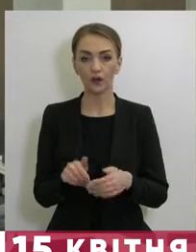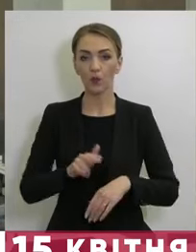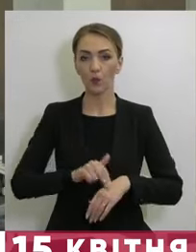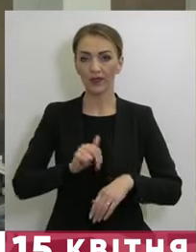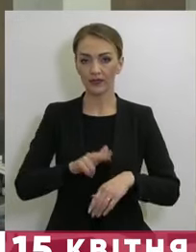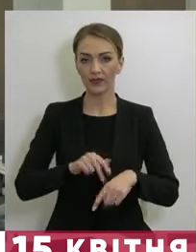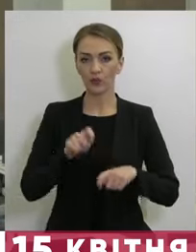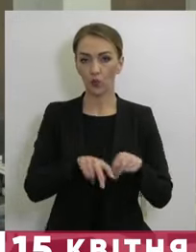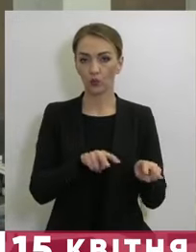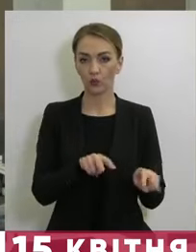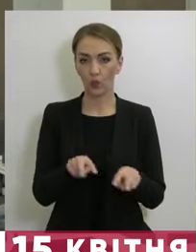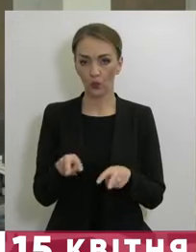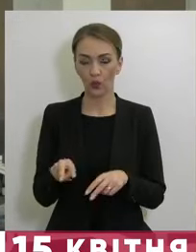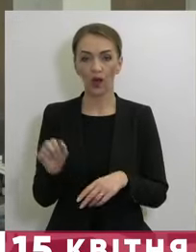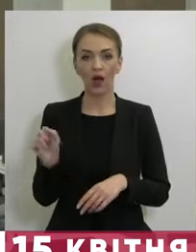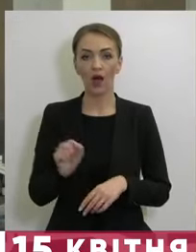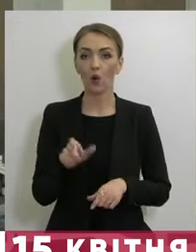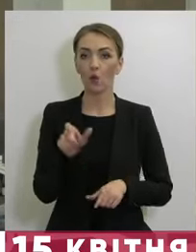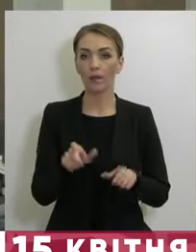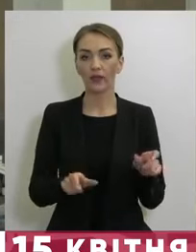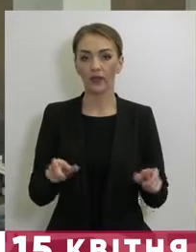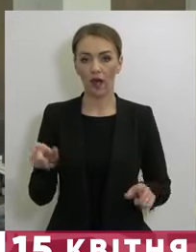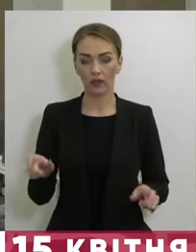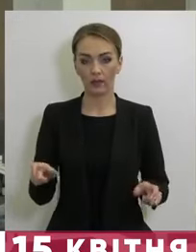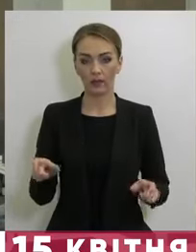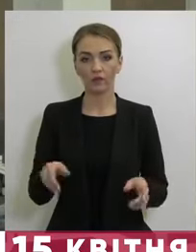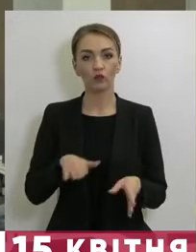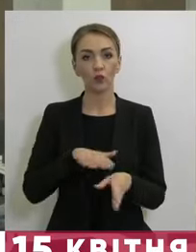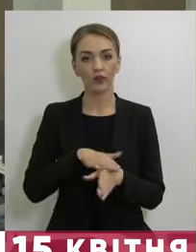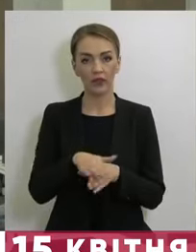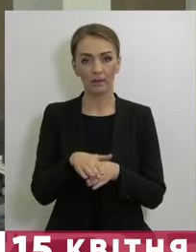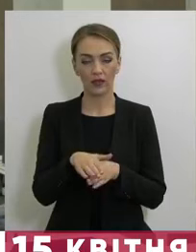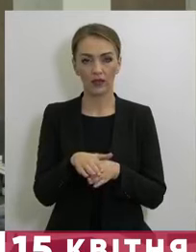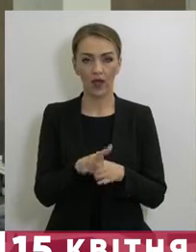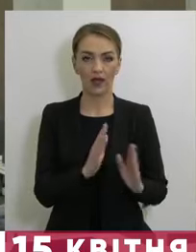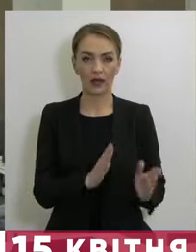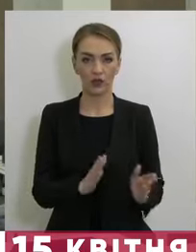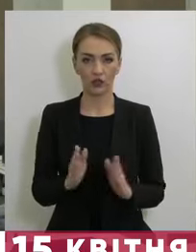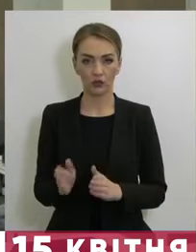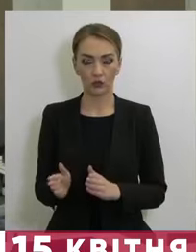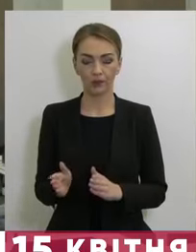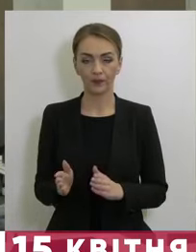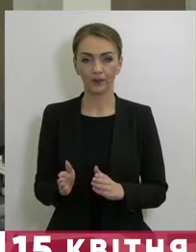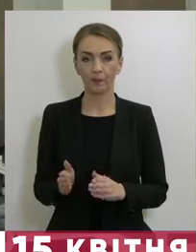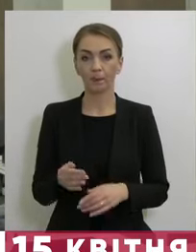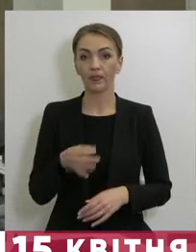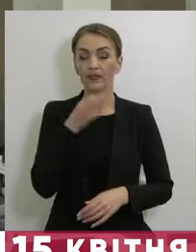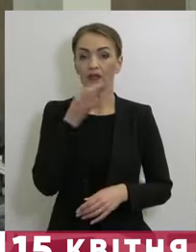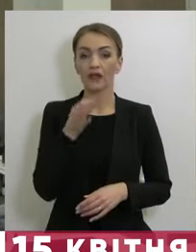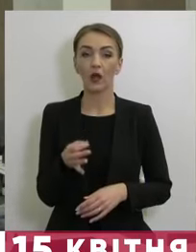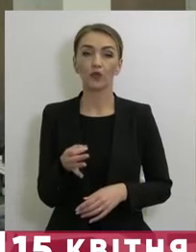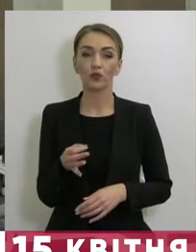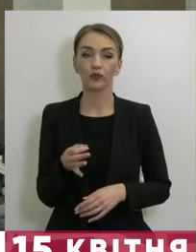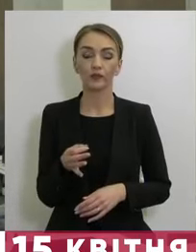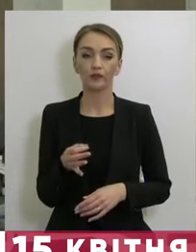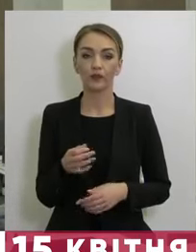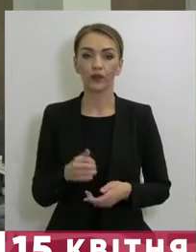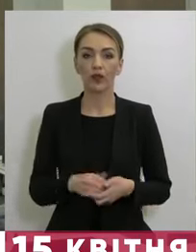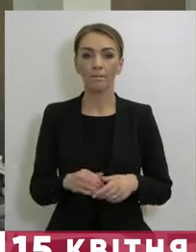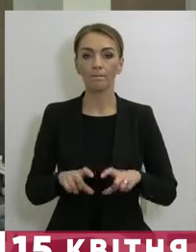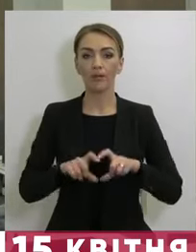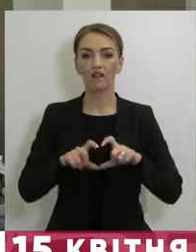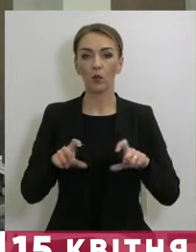поліції в контролі, а громадянам – в дотриманні режиму. Зазначу платформу